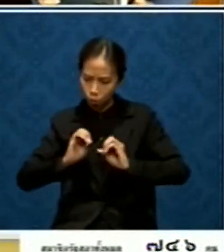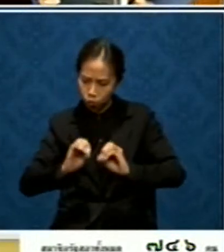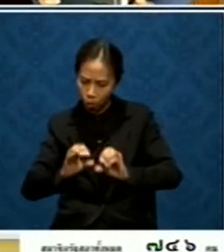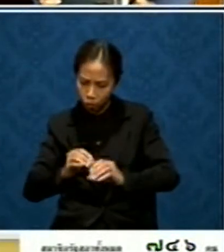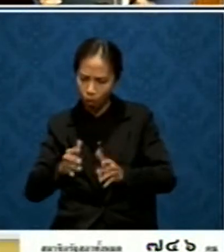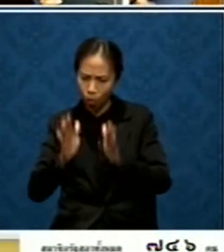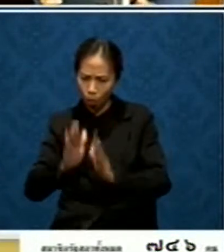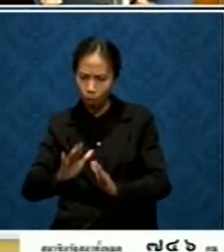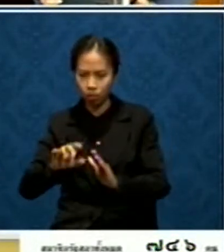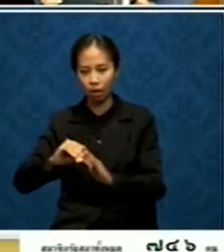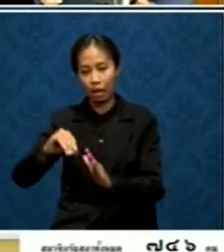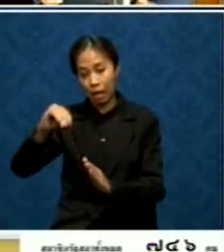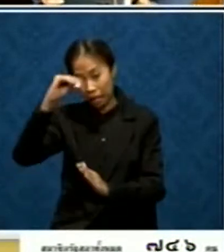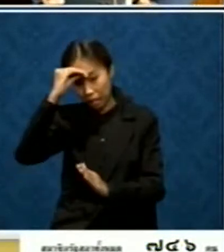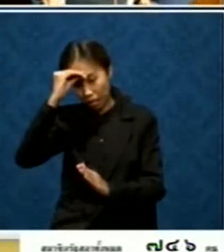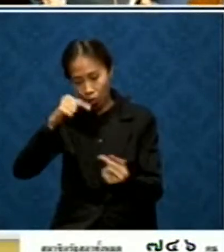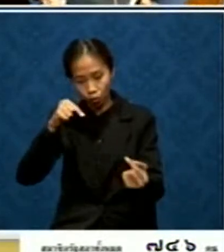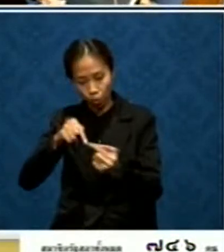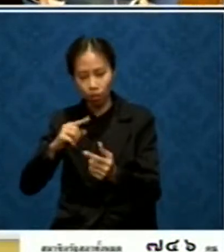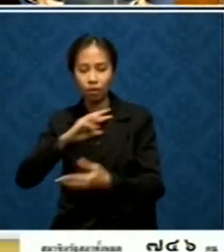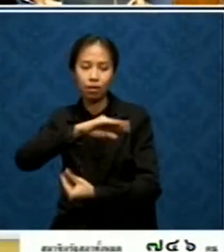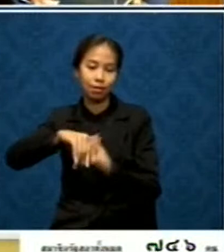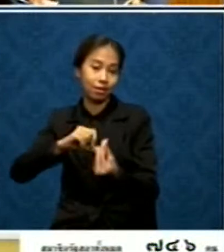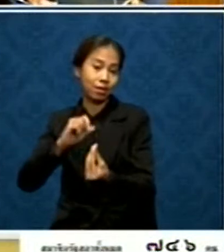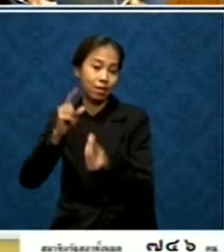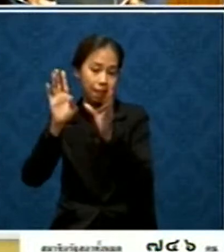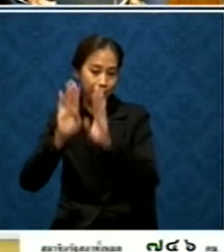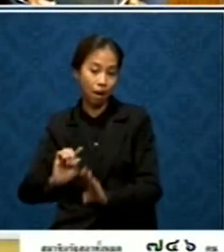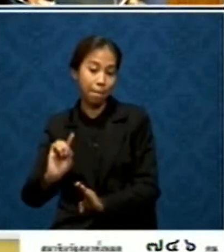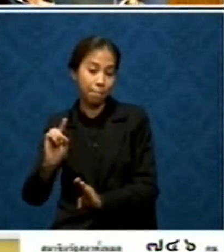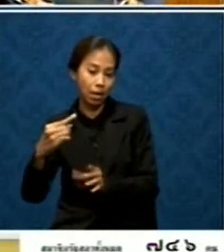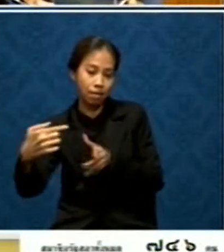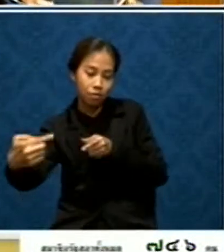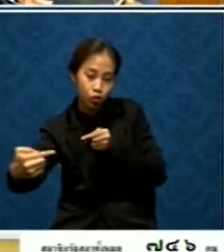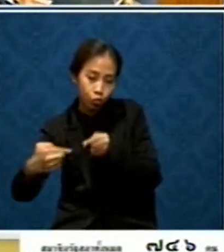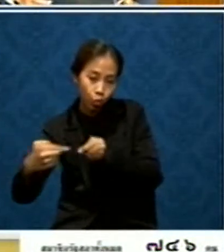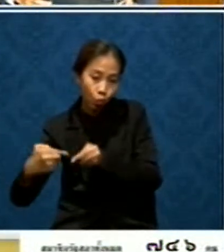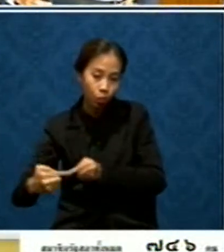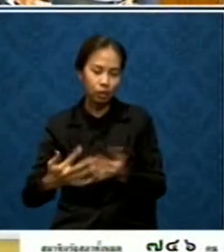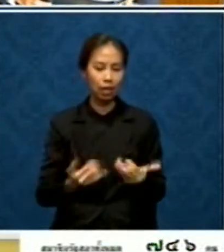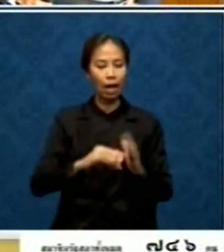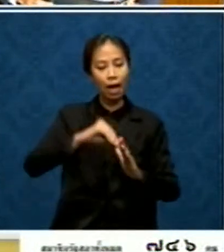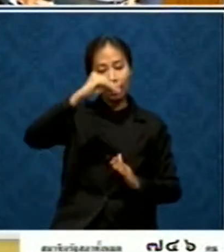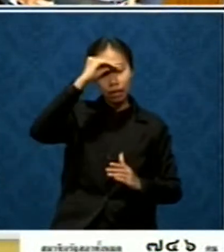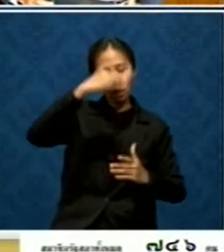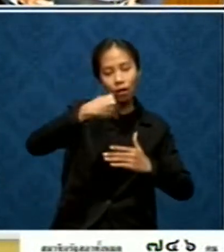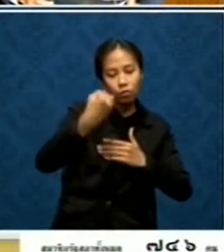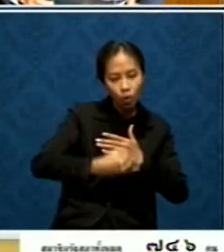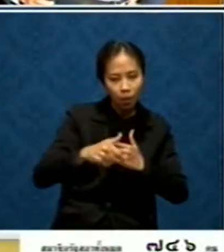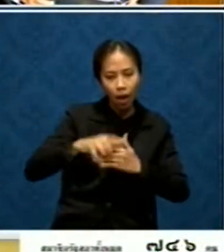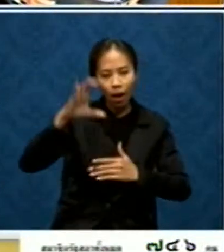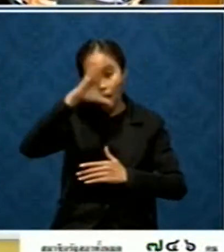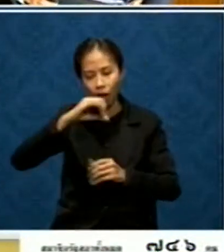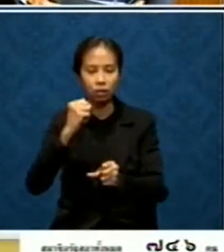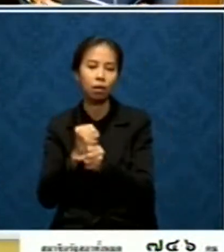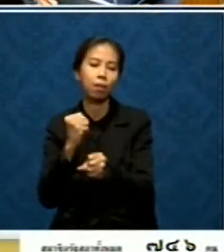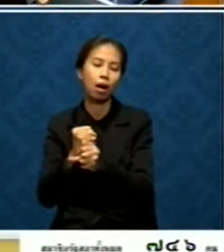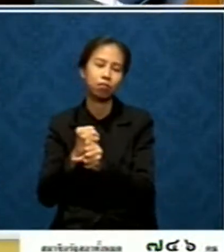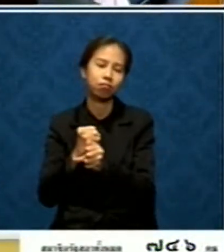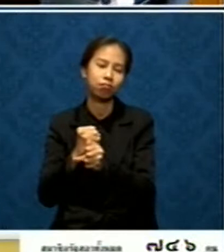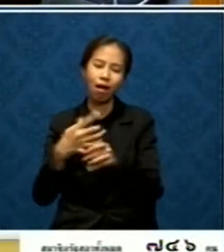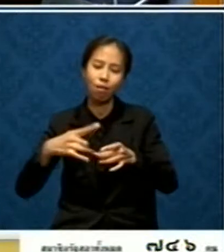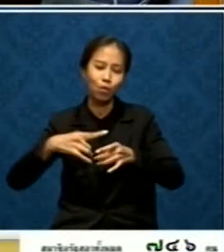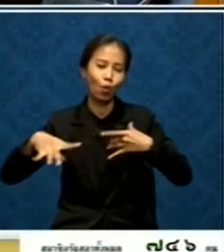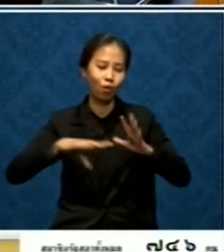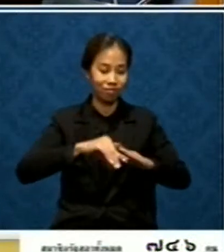นองต่อความต้องการของเศรษฐกิจรูปแบบใหม่นักเรียนนักศึกษาที่จบใหม่ไม่สามารถหางานทำที่ตรงกับส